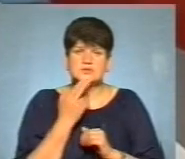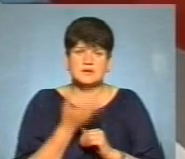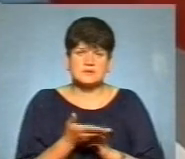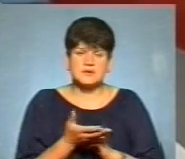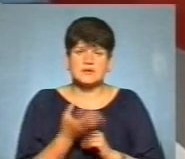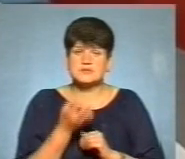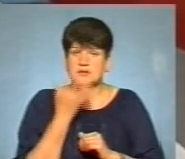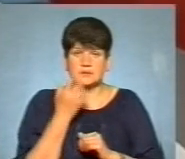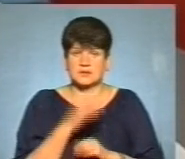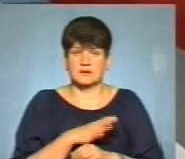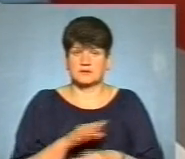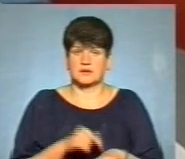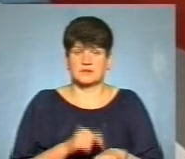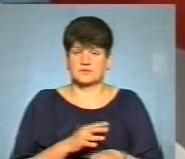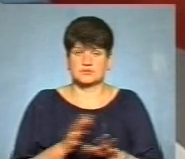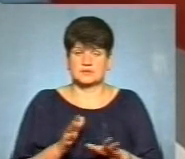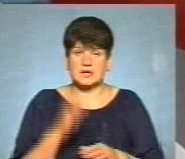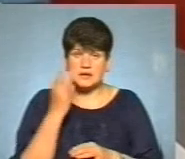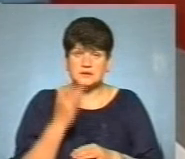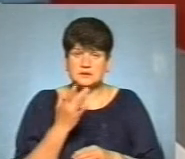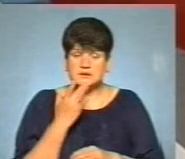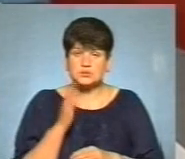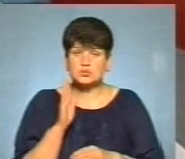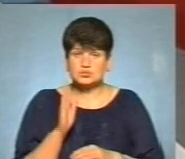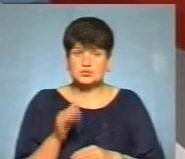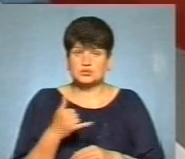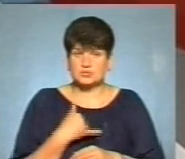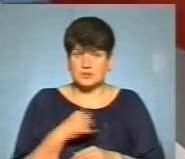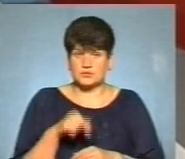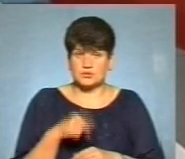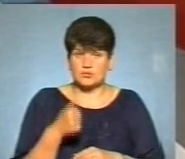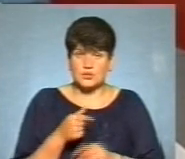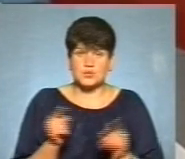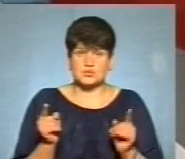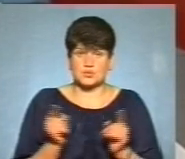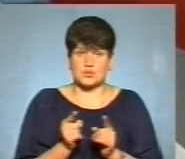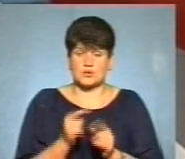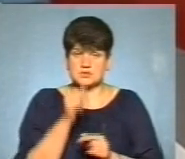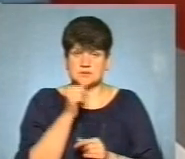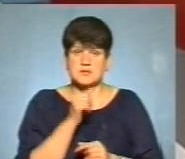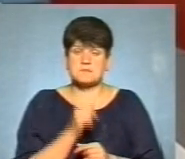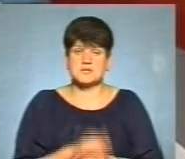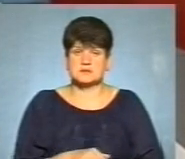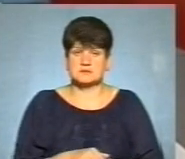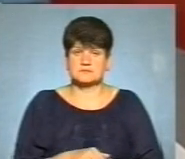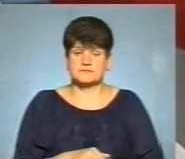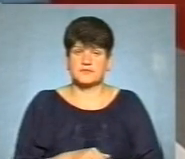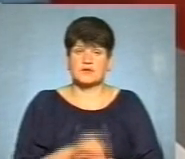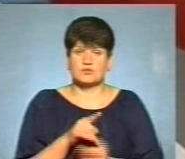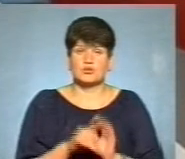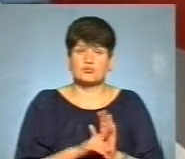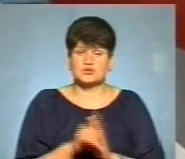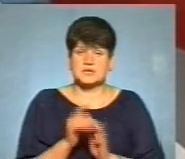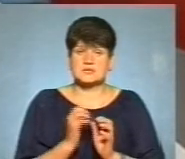тепла і не відчували. Тобто літо, виявляється, буде у нас цьогоріч коротшим на цілий місяць. Значить, воно почнеться